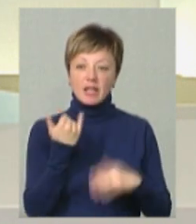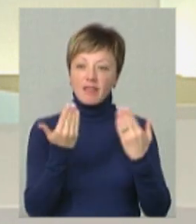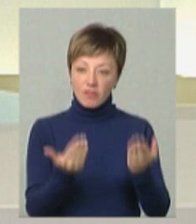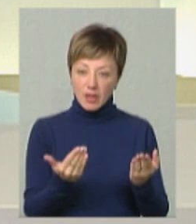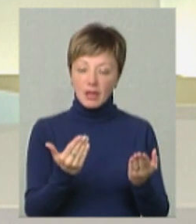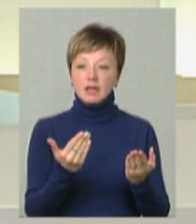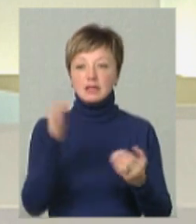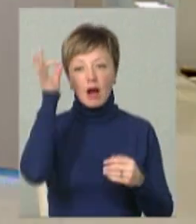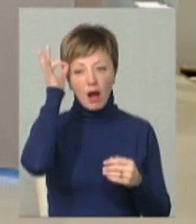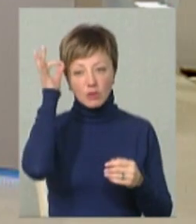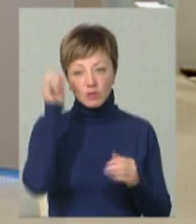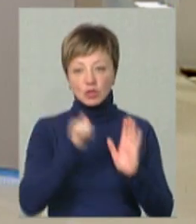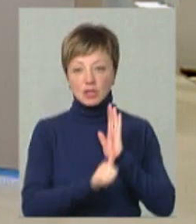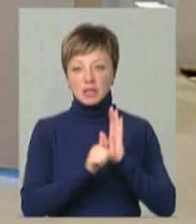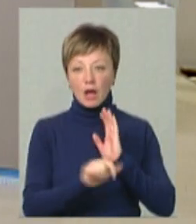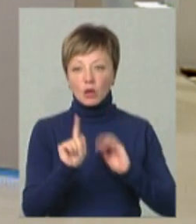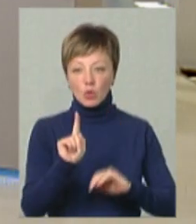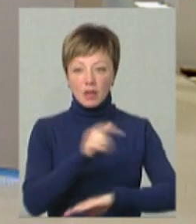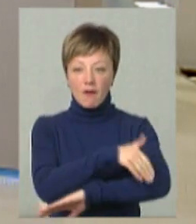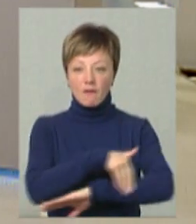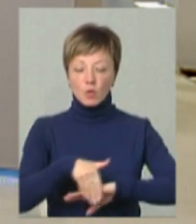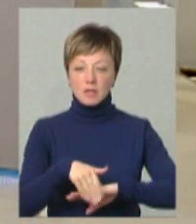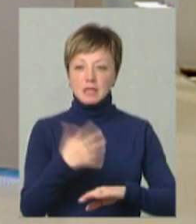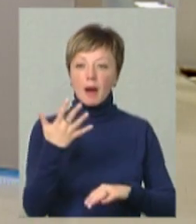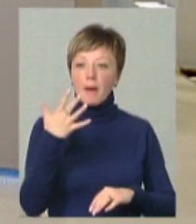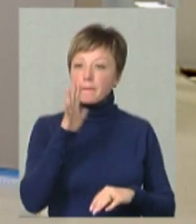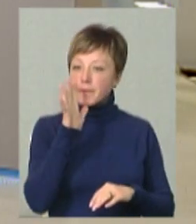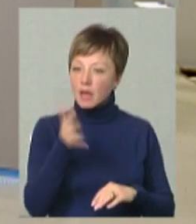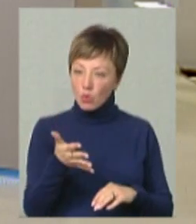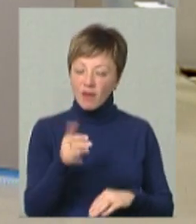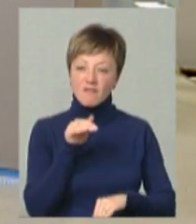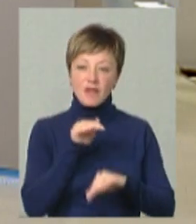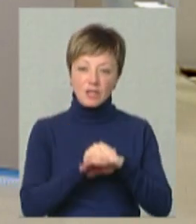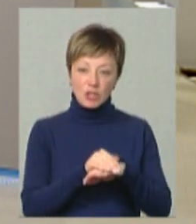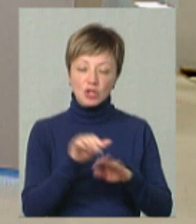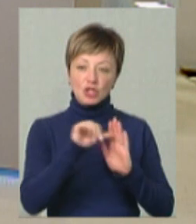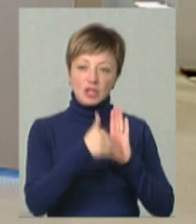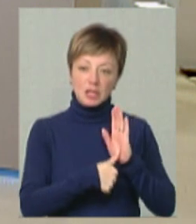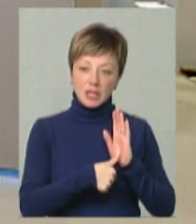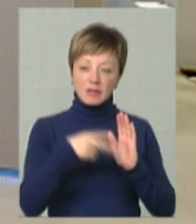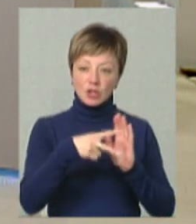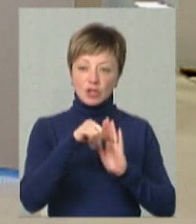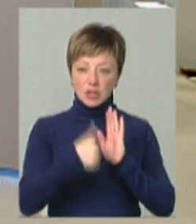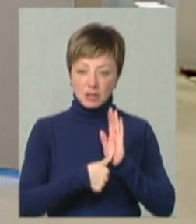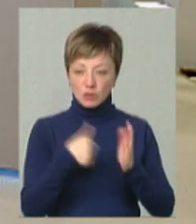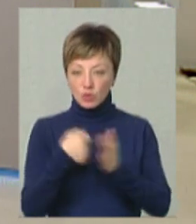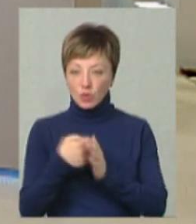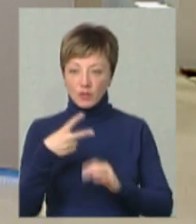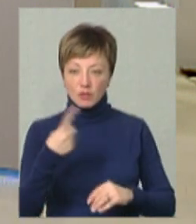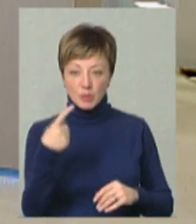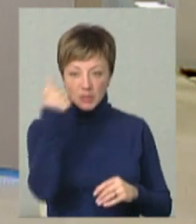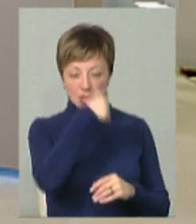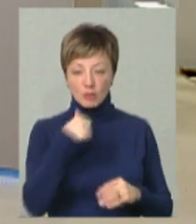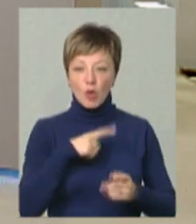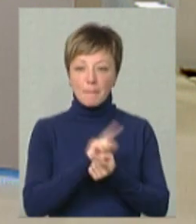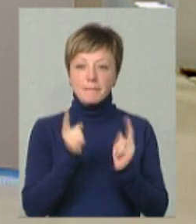їх неодноразово згадували, це 61 вулиця за 5 років. Тобто, фактично, з 2016 по 2021 рік